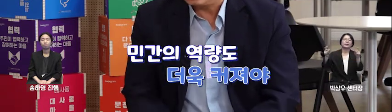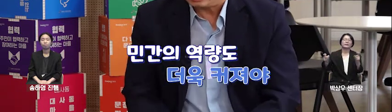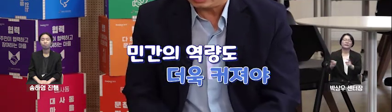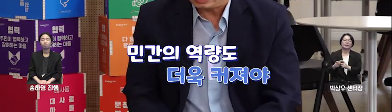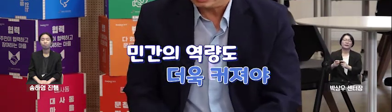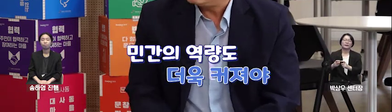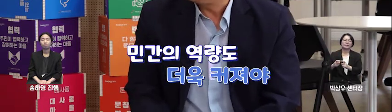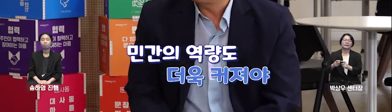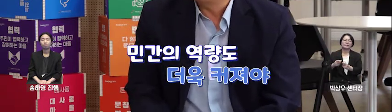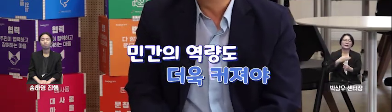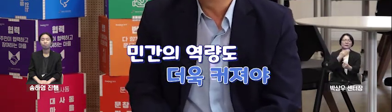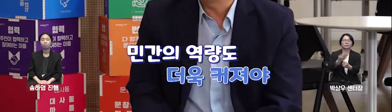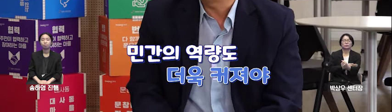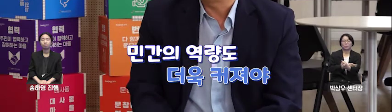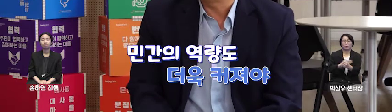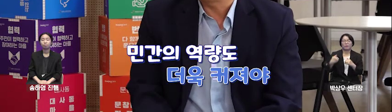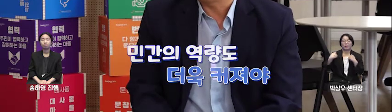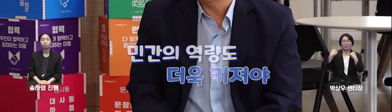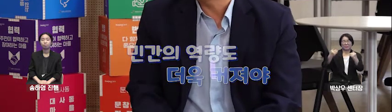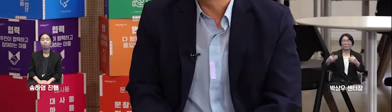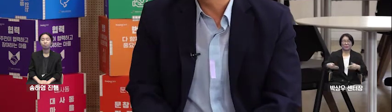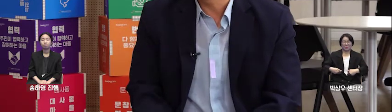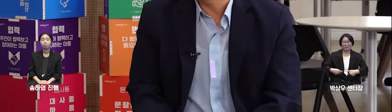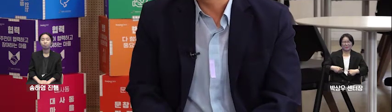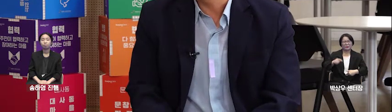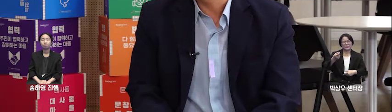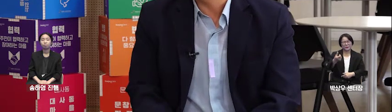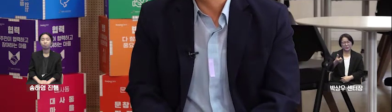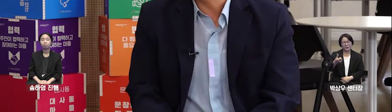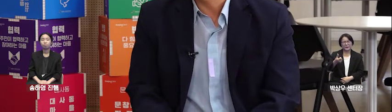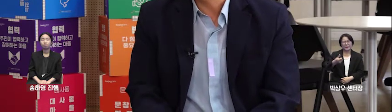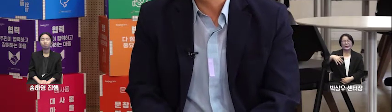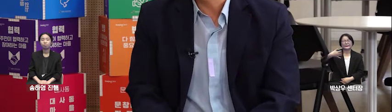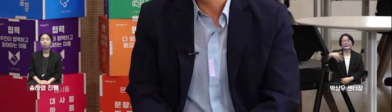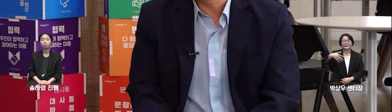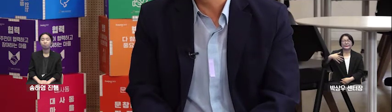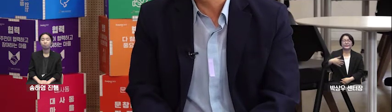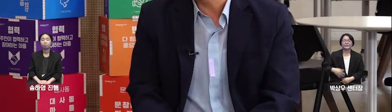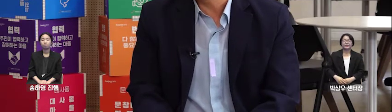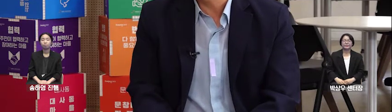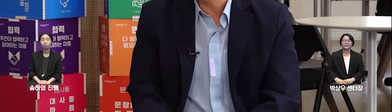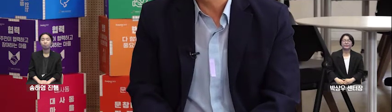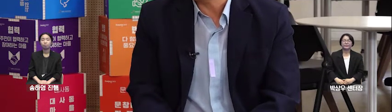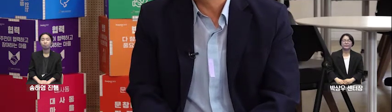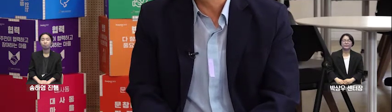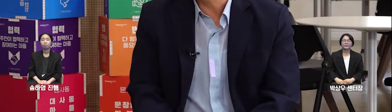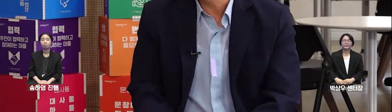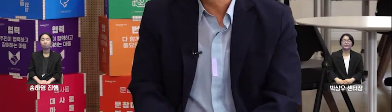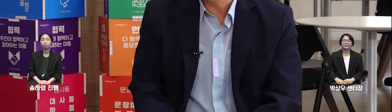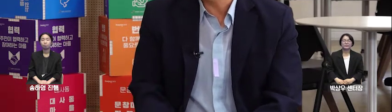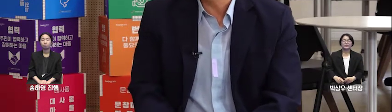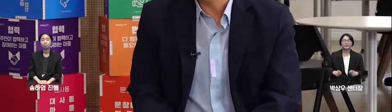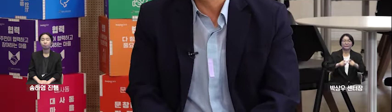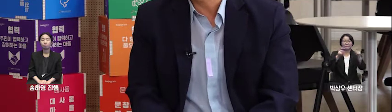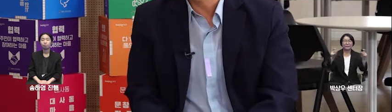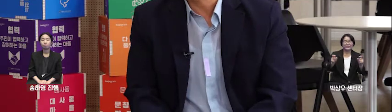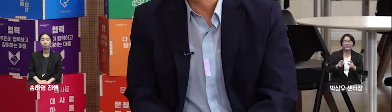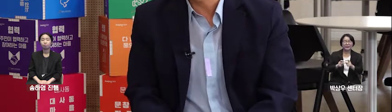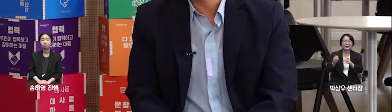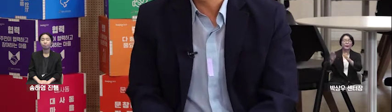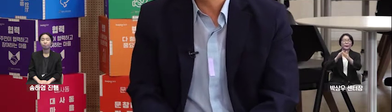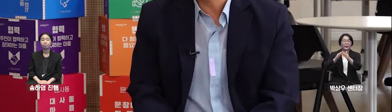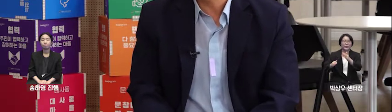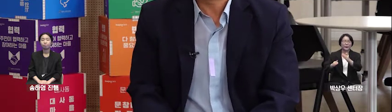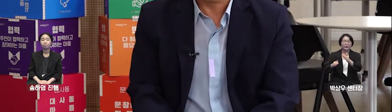커져가야 할 텐데 이러한 부분들이 여전히 과제로 남아있고요. 민간이나 행정이나 다 같이 큰 숙제가